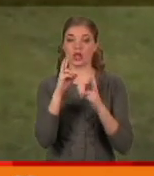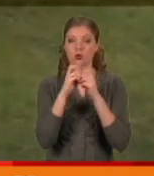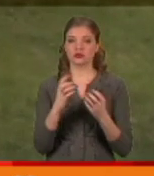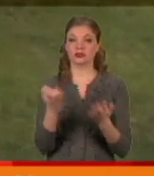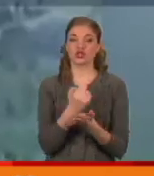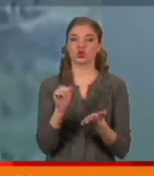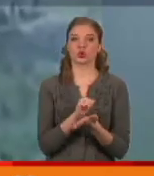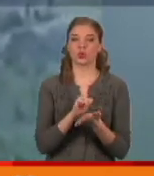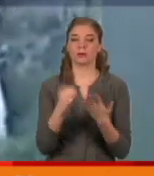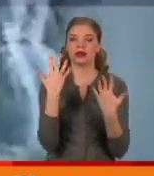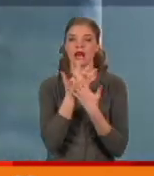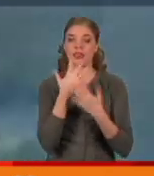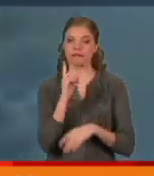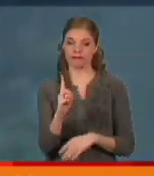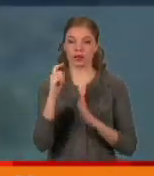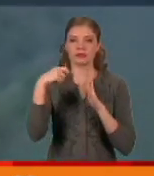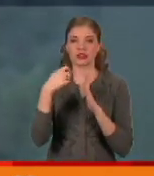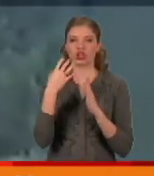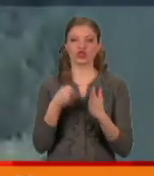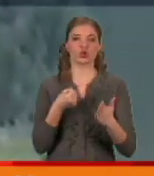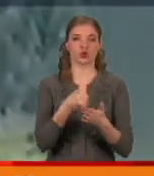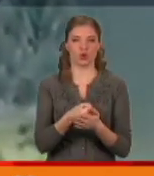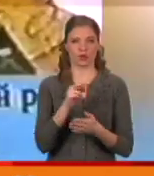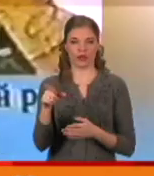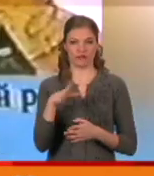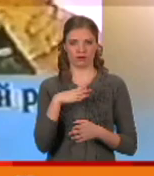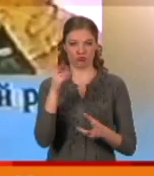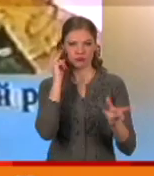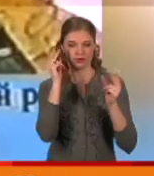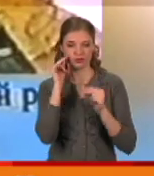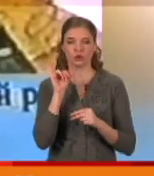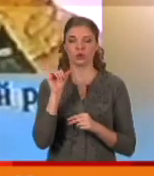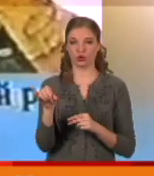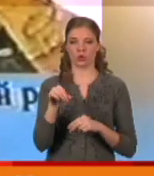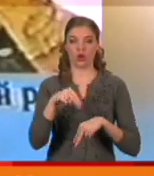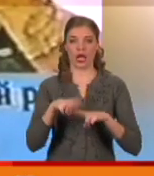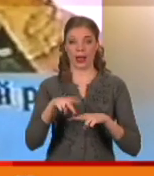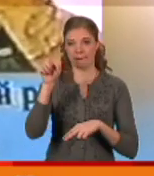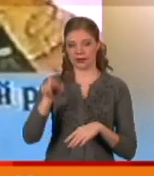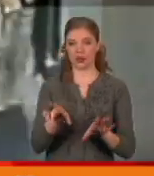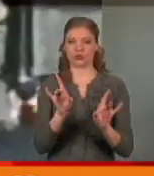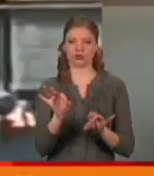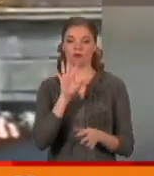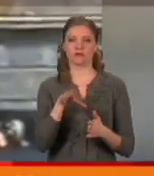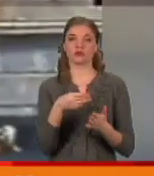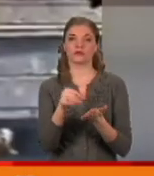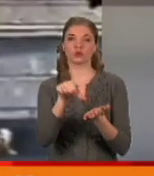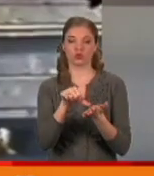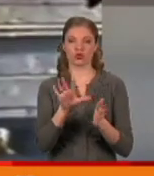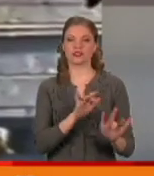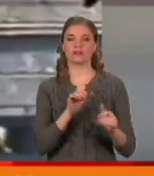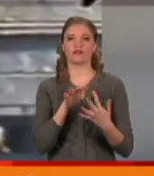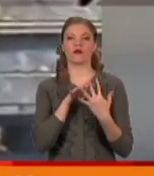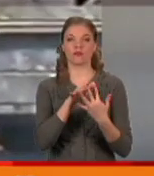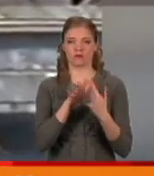знайшли документальний фільм, знятий ще до того, як він став шпигуном. У ньому капітан Сергєєв розповідає про свою участь у бойових